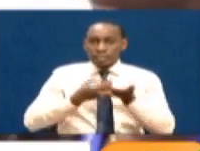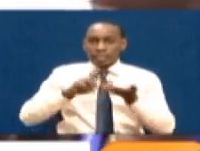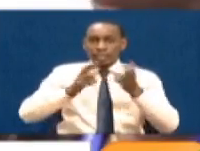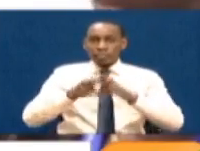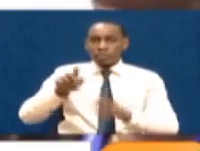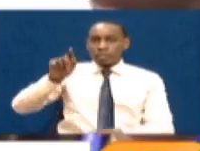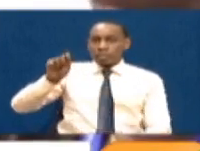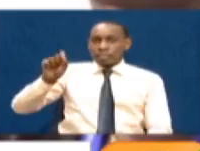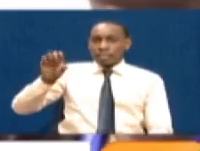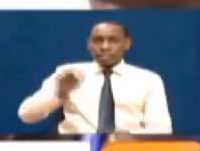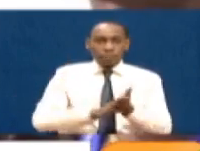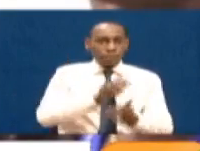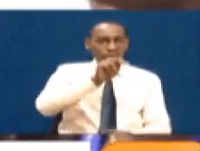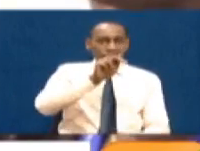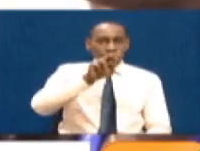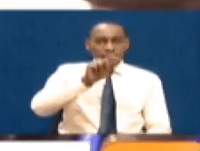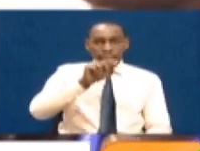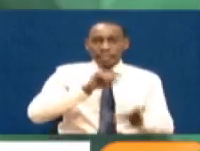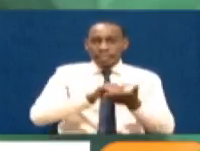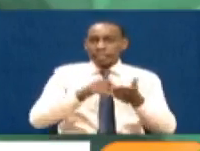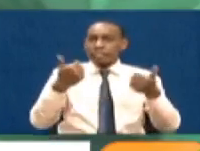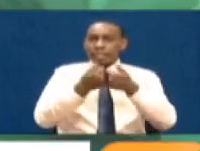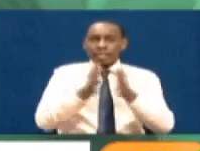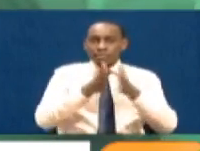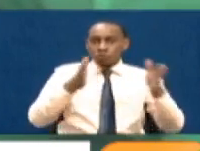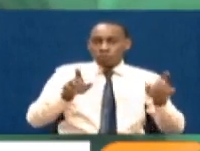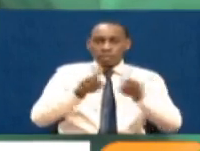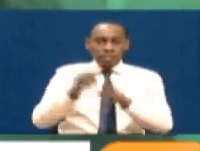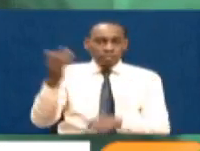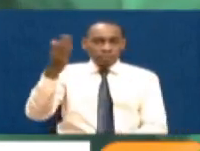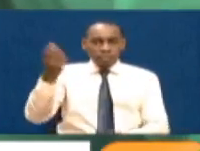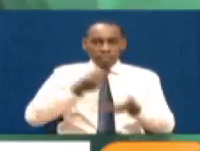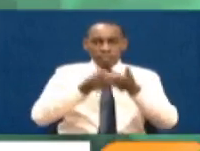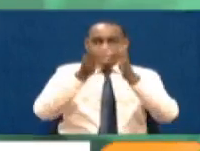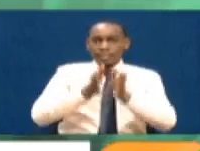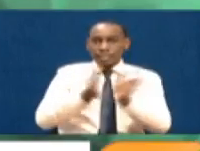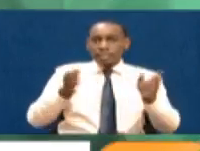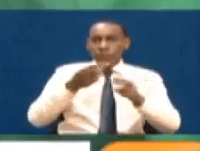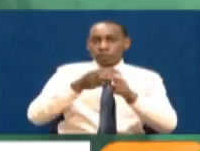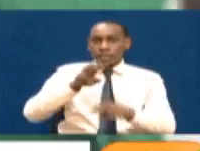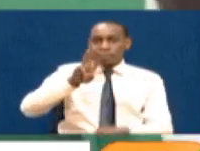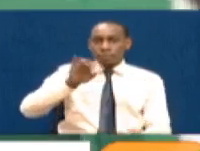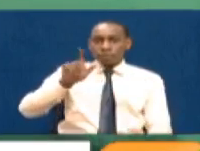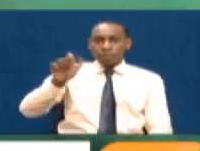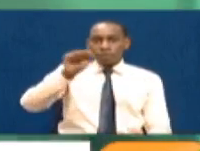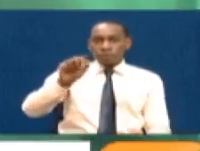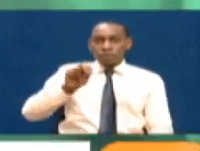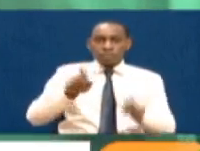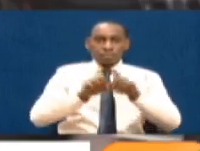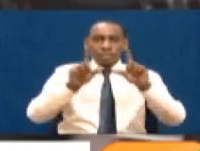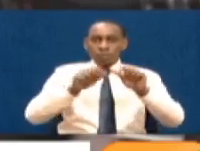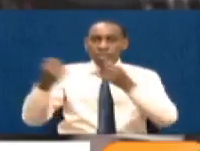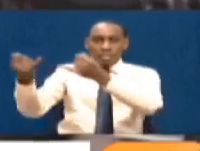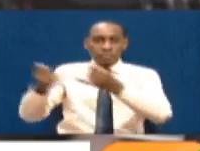na TSC. Kilichotia kitumbua mchanga ni hotuba ya katibu mkuu Wilson Sossion. Licha ya kudaiwa kutoalikwa